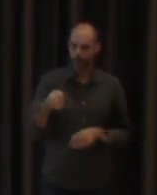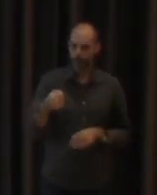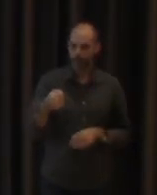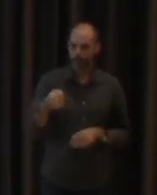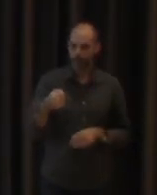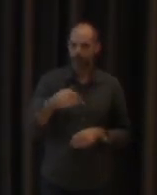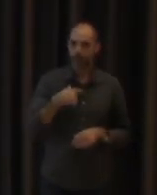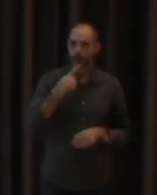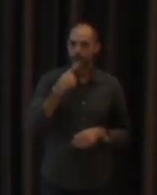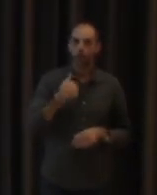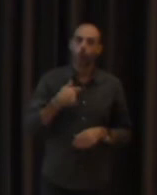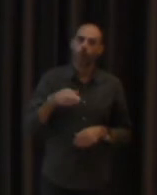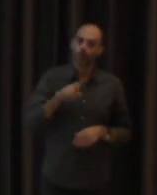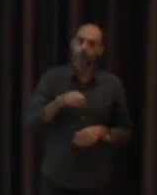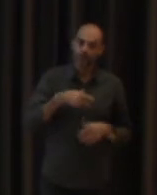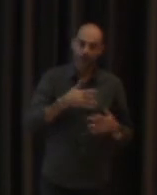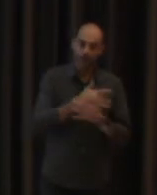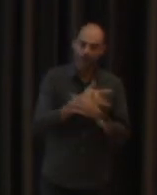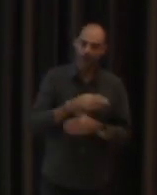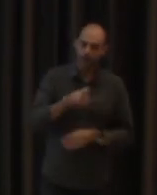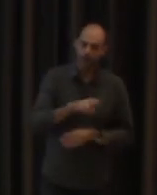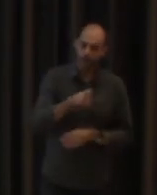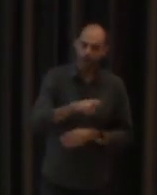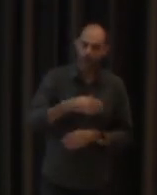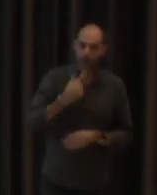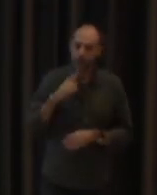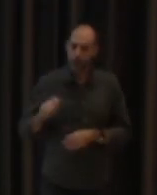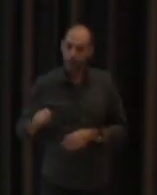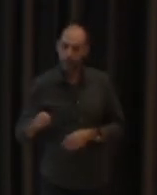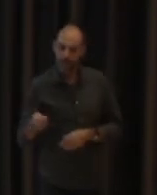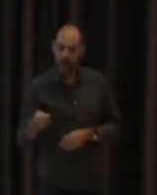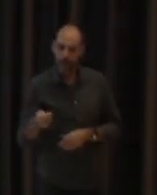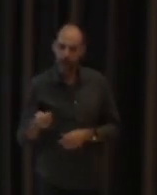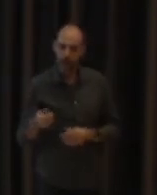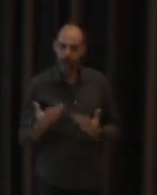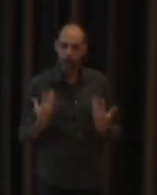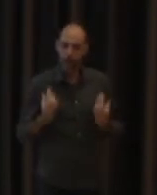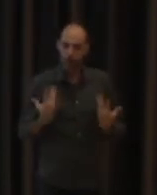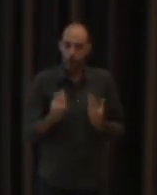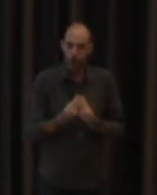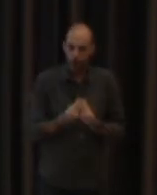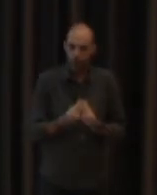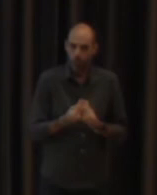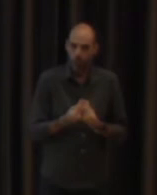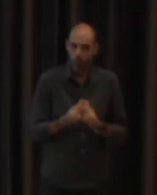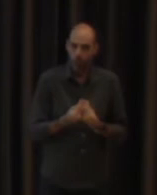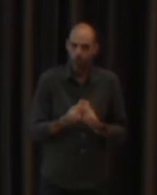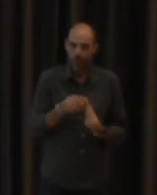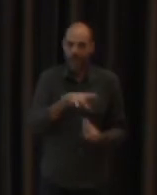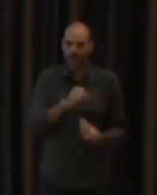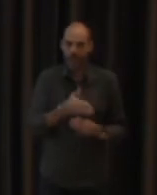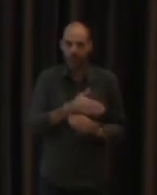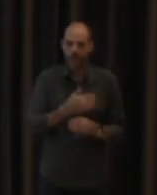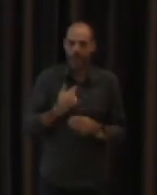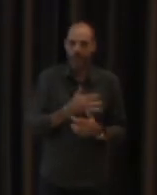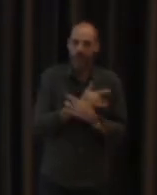de 9A no volem repetir la Maria, en Pere i conviu, on i s'entén la Maria, perquè conviure és un